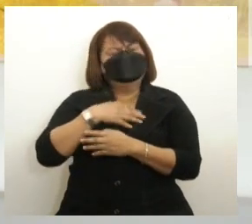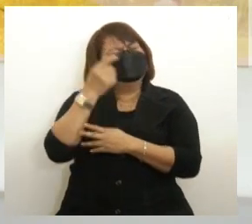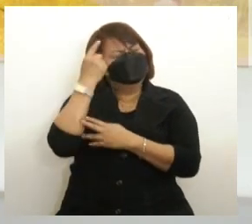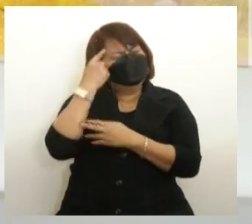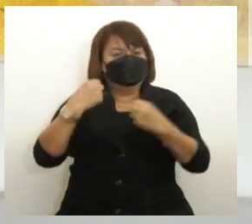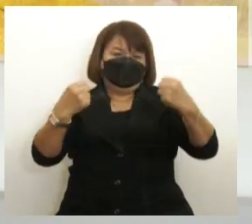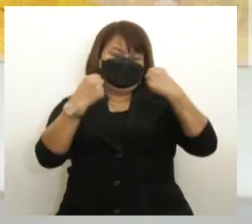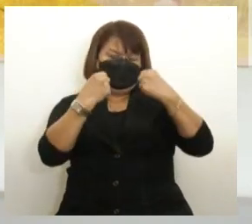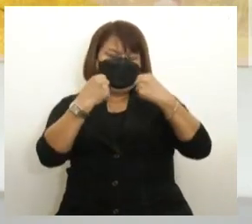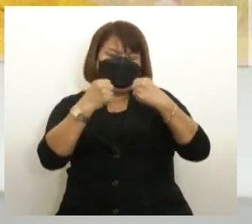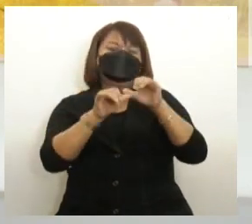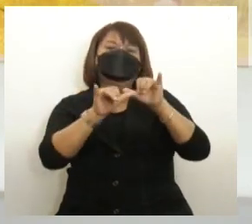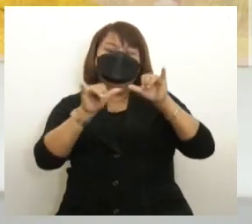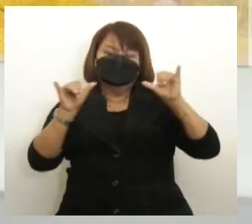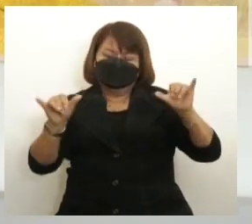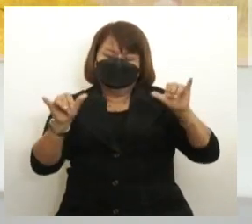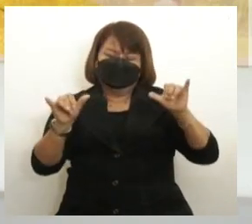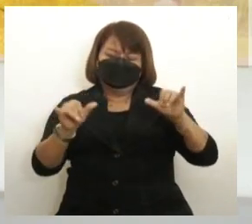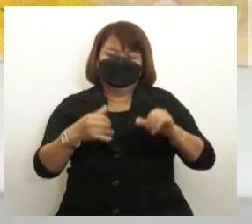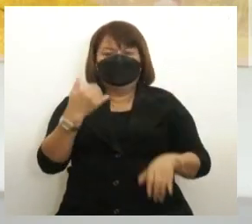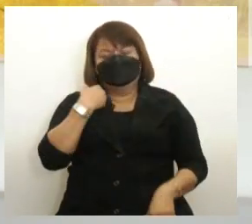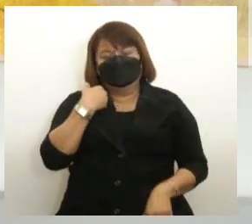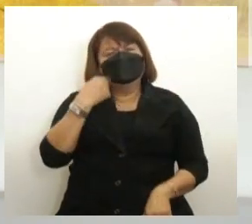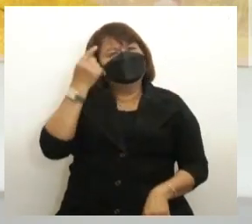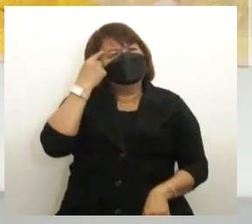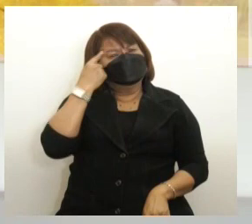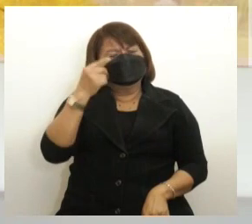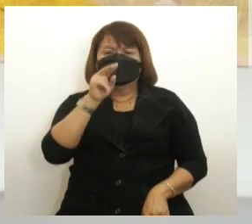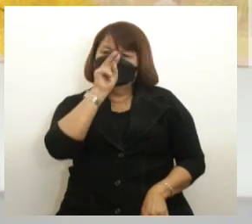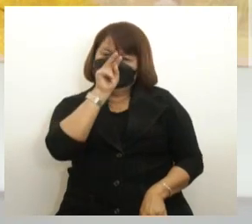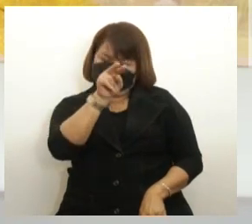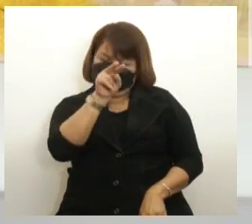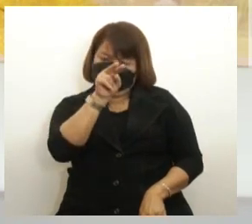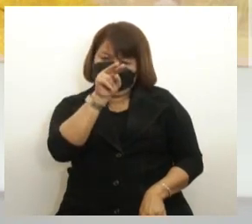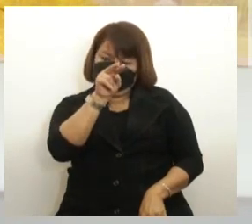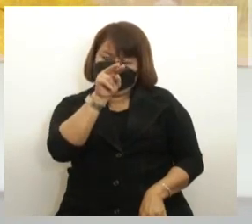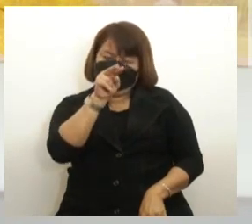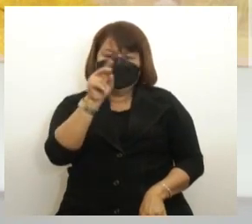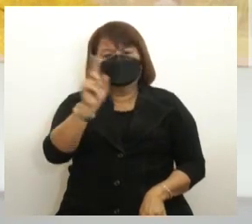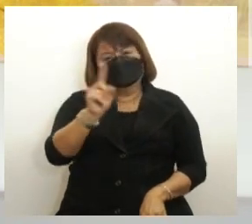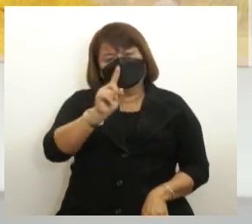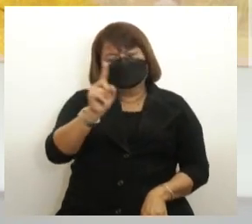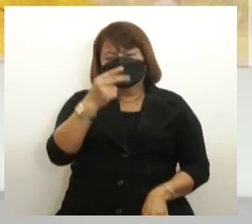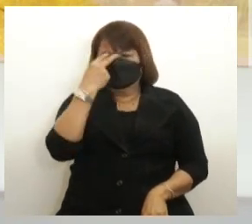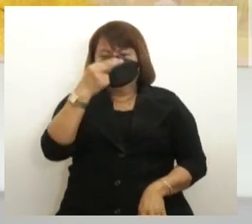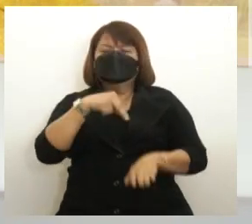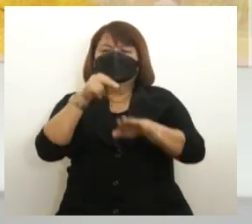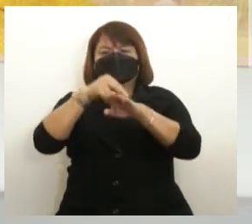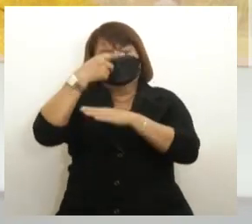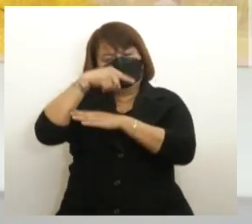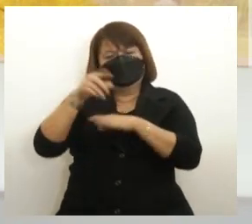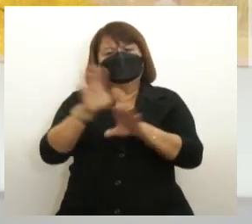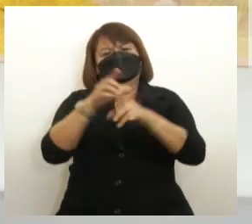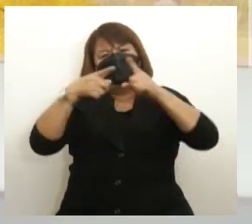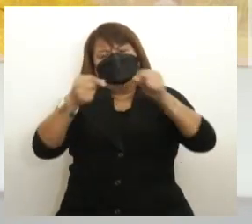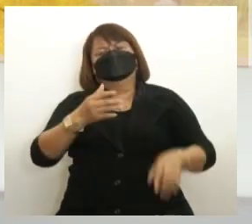และความยั่งยืนก็จะเกิดขึ้นนี่คือทัศนคติหรือมุมมองแต่ถ้าหากเมื่อไหร่เรามองชาติไทยก็คือไม่ใช่เรื่องของเรา